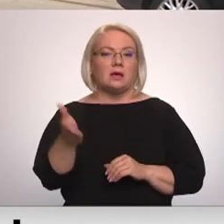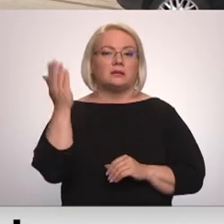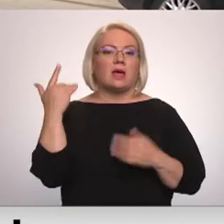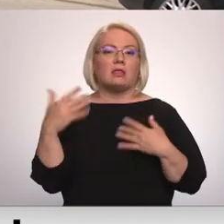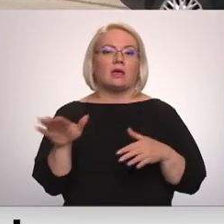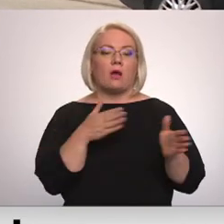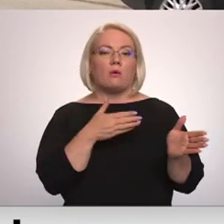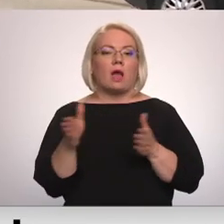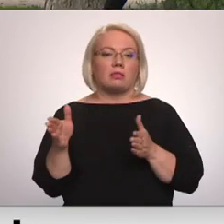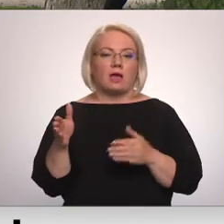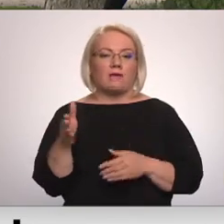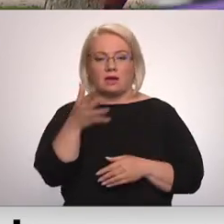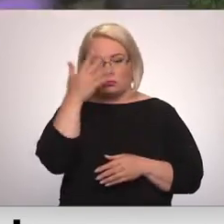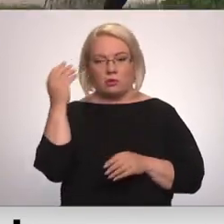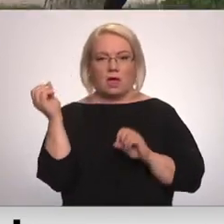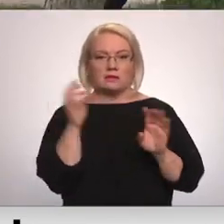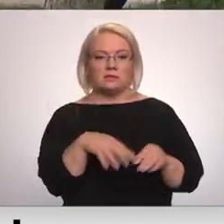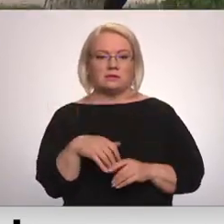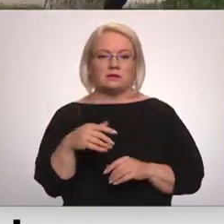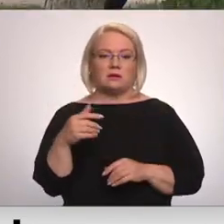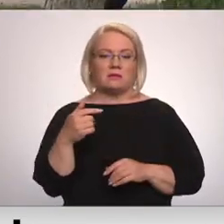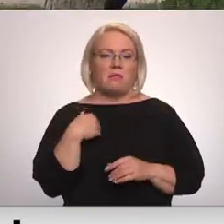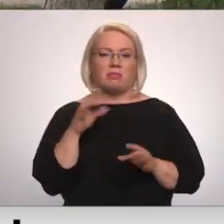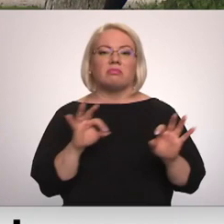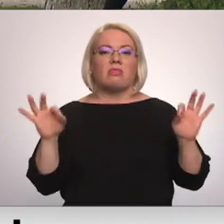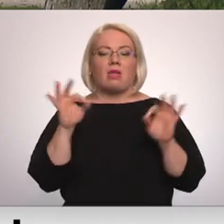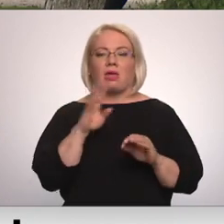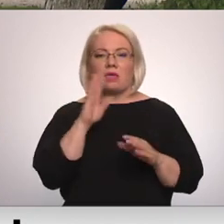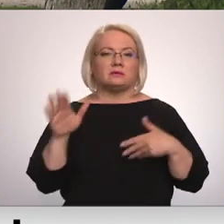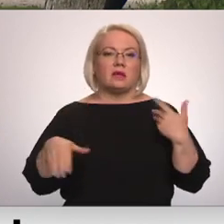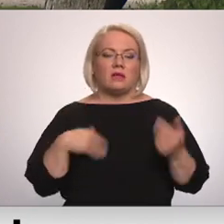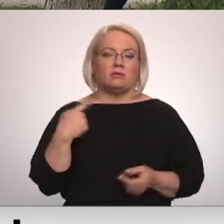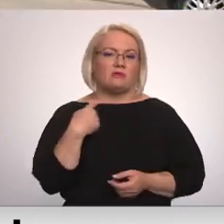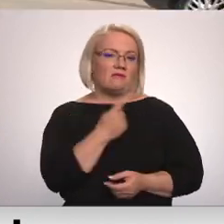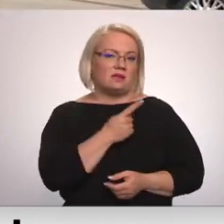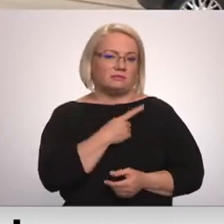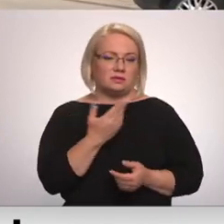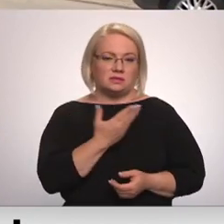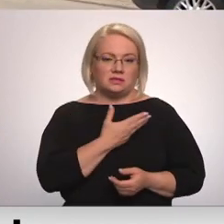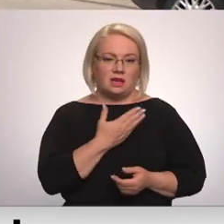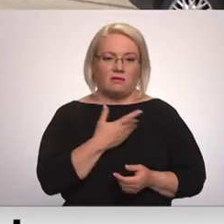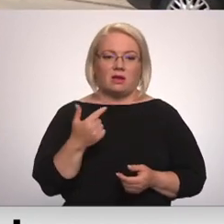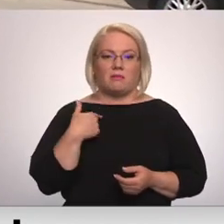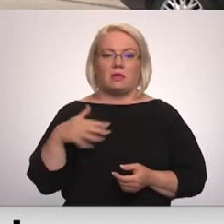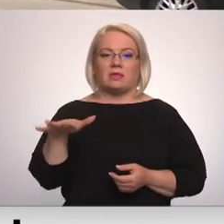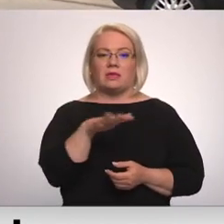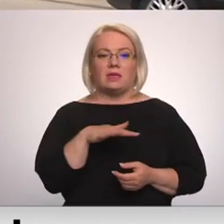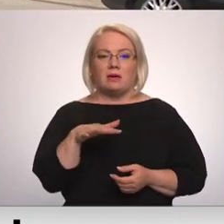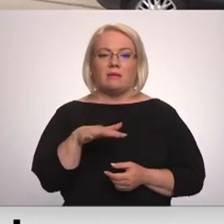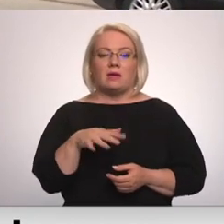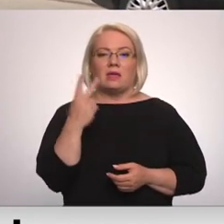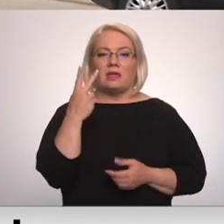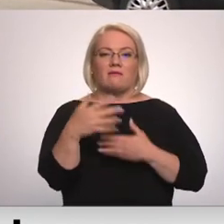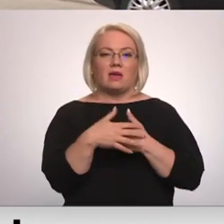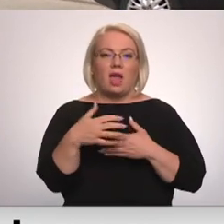sagatavojot jau. Aizmirst. Man nekas nestrādz. Viens pats es esmu. Nu, man ģimene, divi kaķis